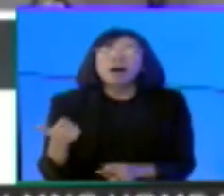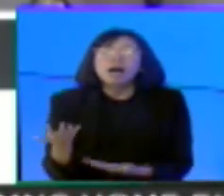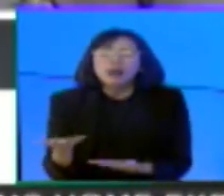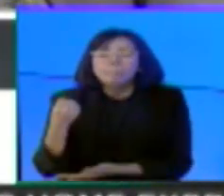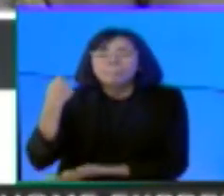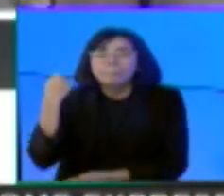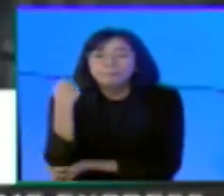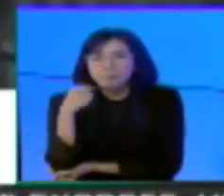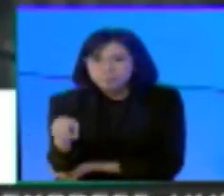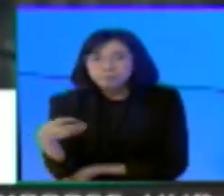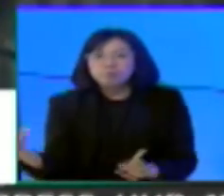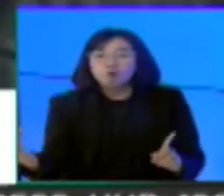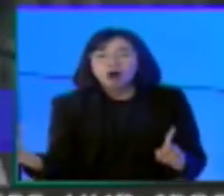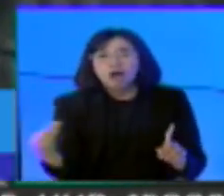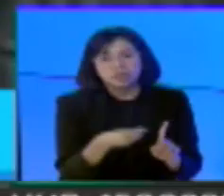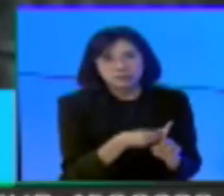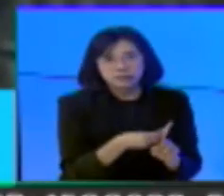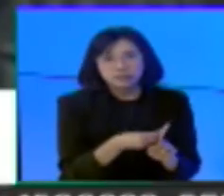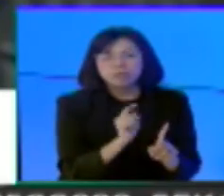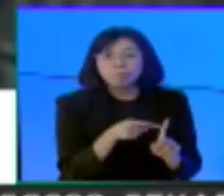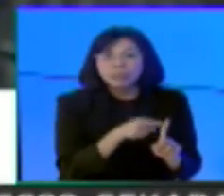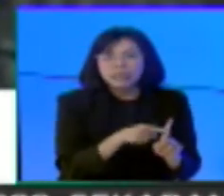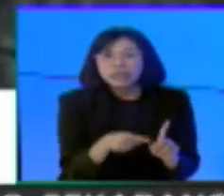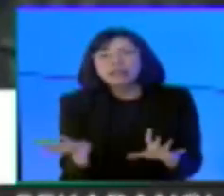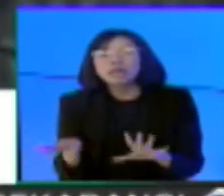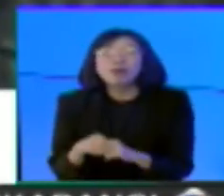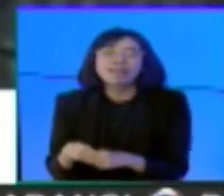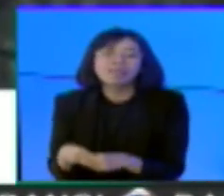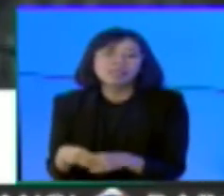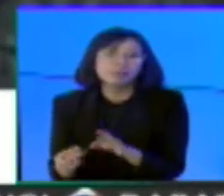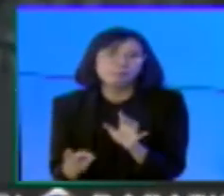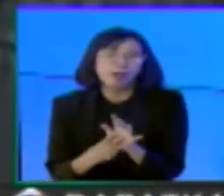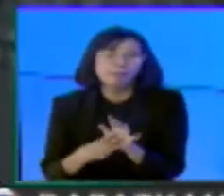terkait juga dengan nantinya sebagai member dan juga sebagai melakukan top up.